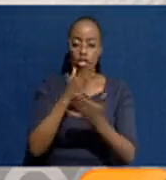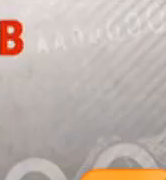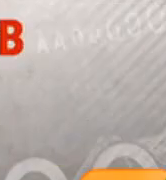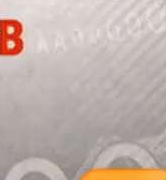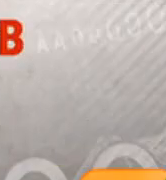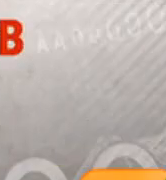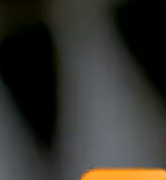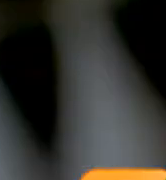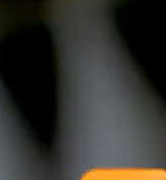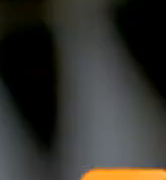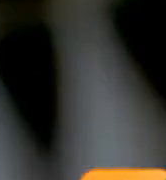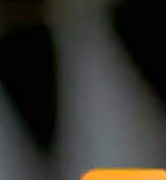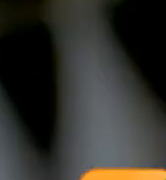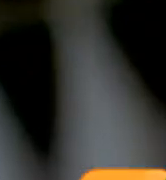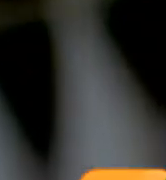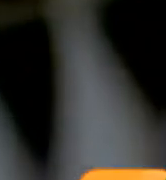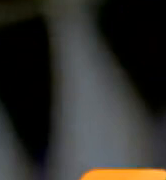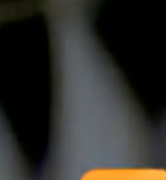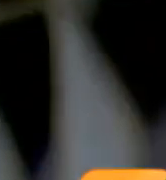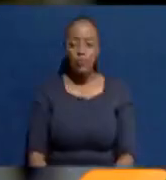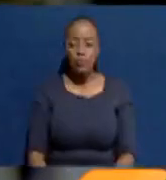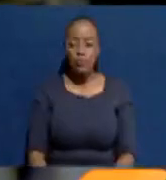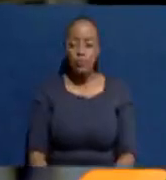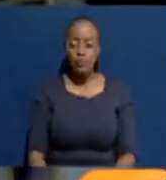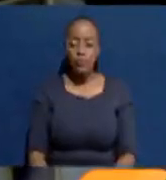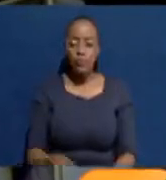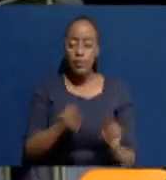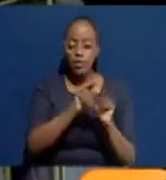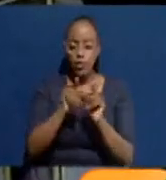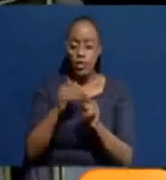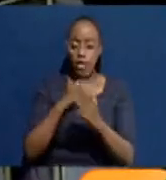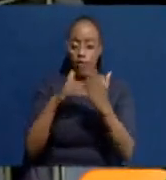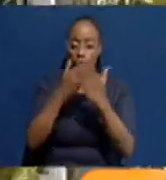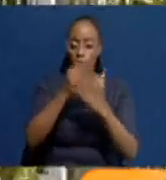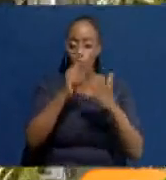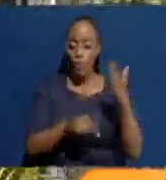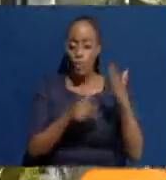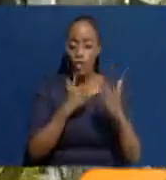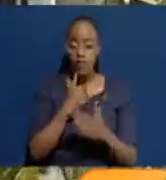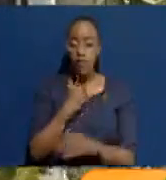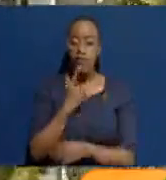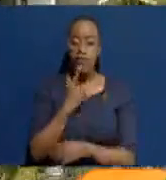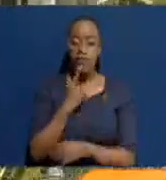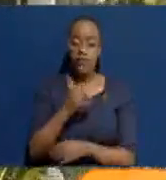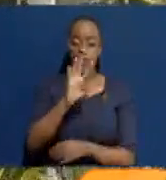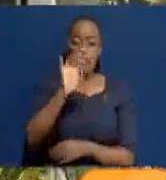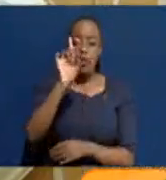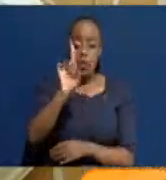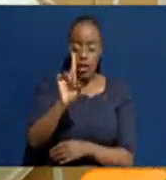vya elimu vinakuwa juu. Hazina kuu ya serikali imependekeza jumla ya shilingi bilioni